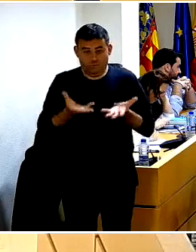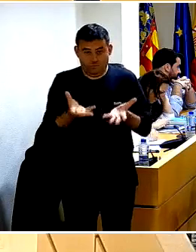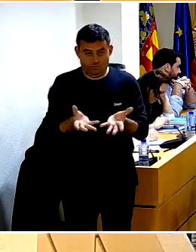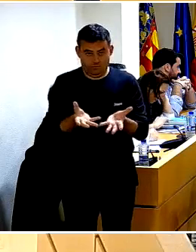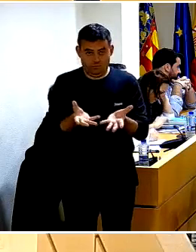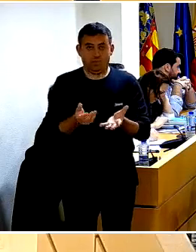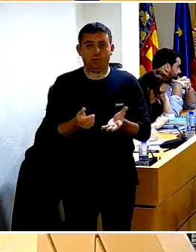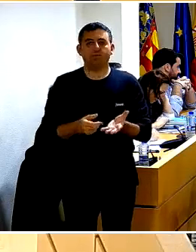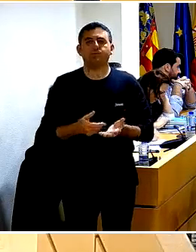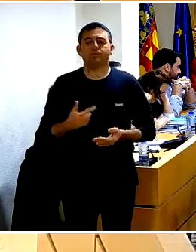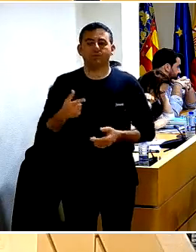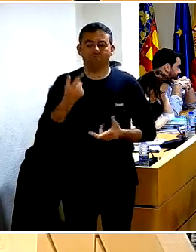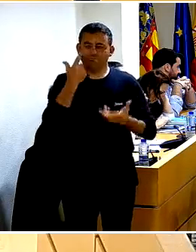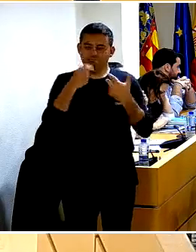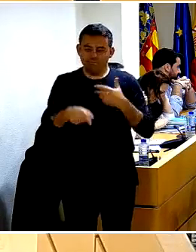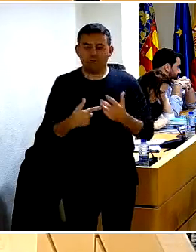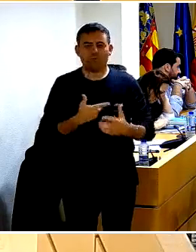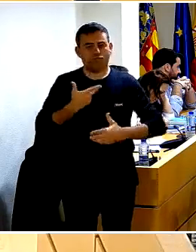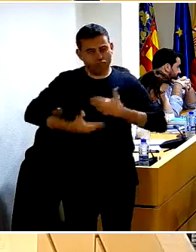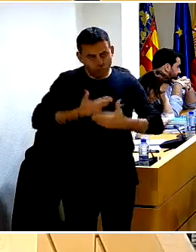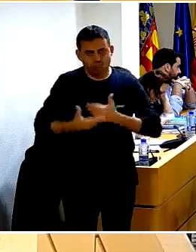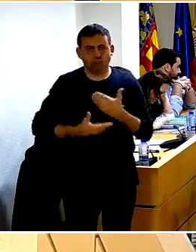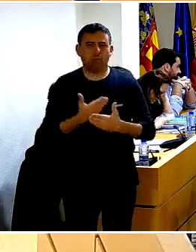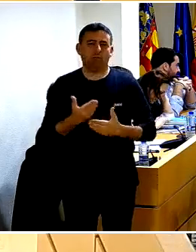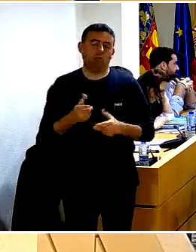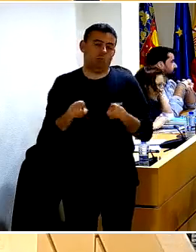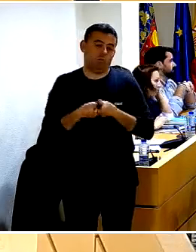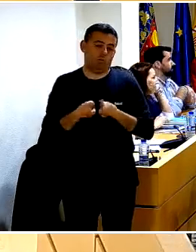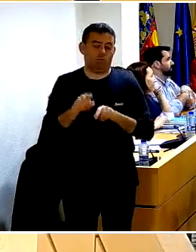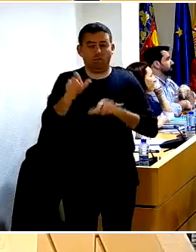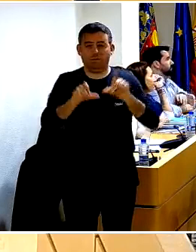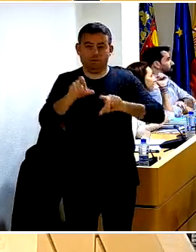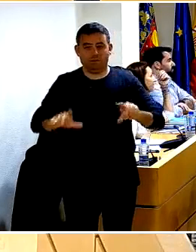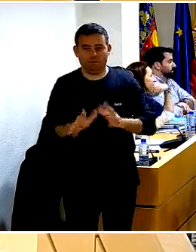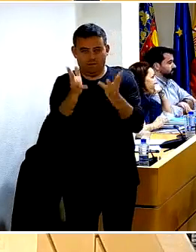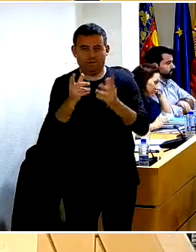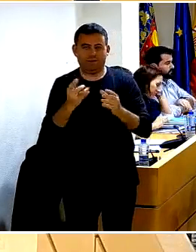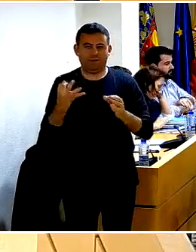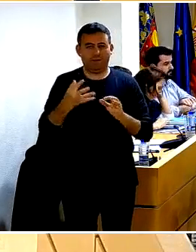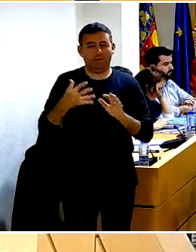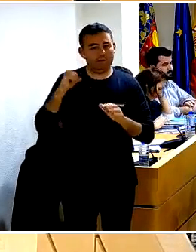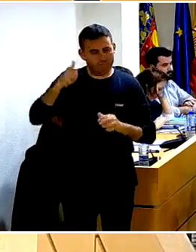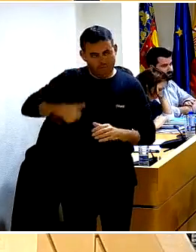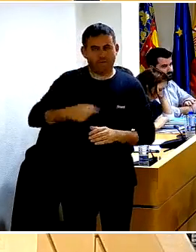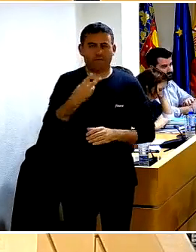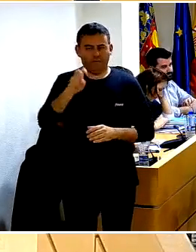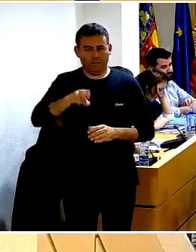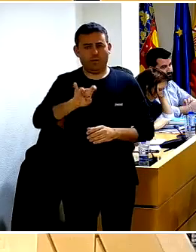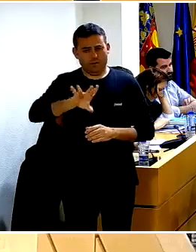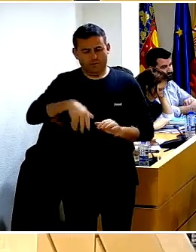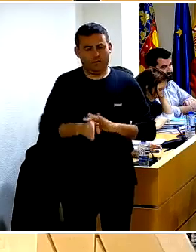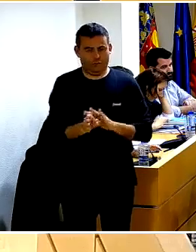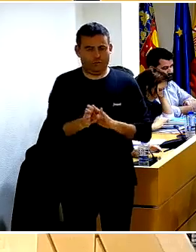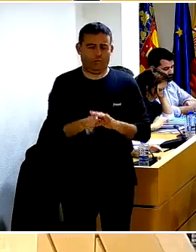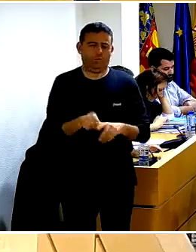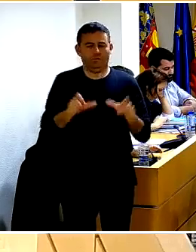polítiques progressistes i de rescat de persones encetades al 2015 i augmenten recursos cap a la protecció del medi